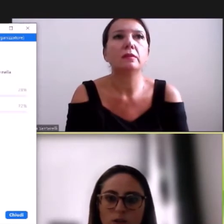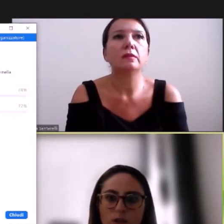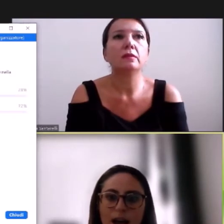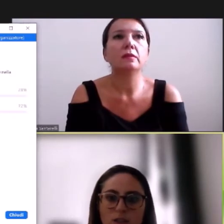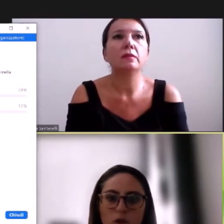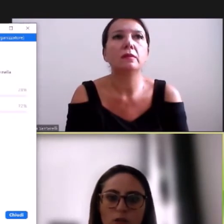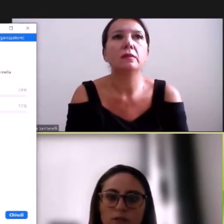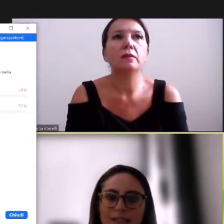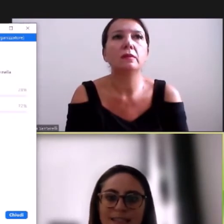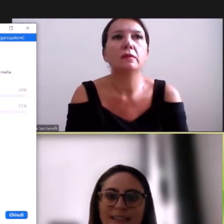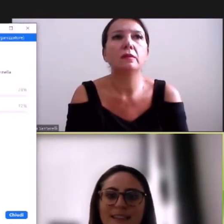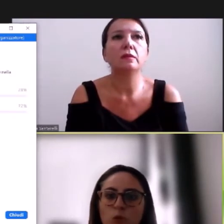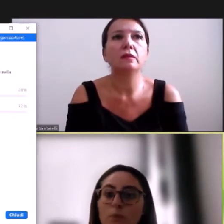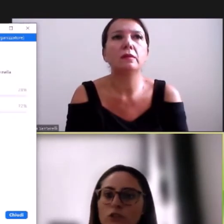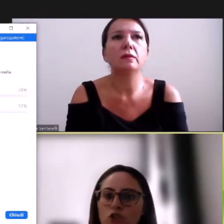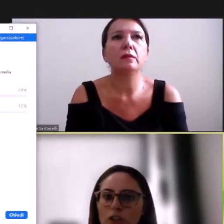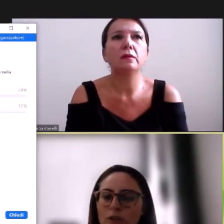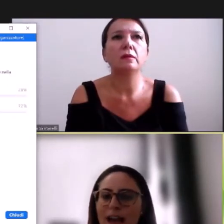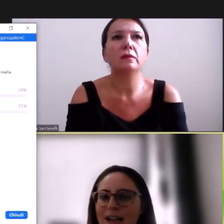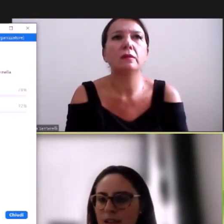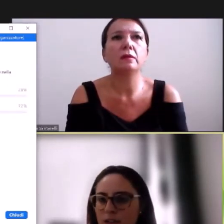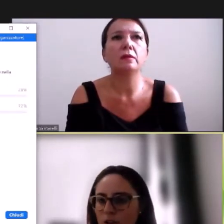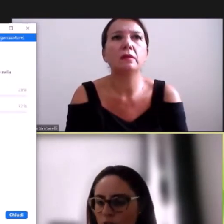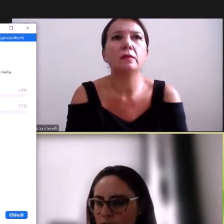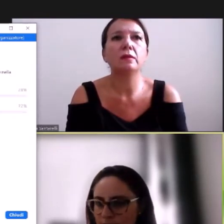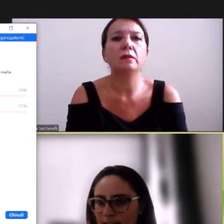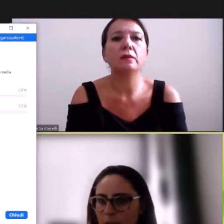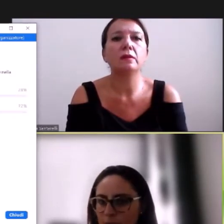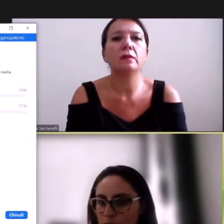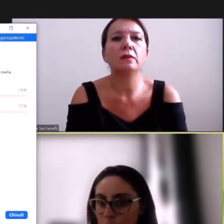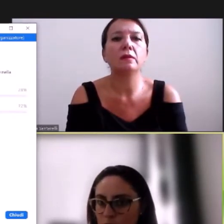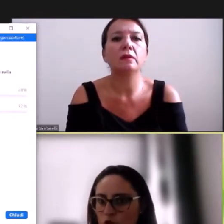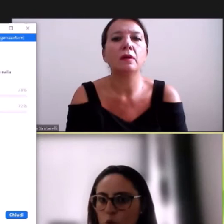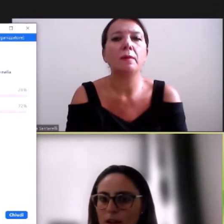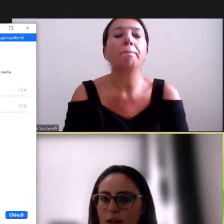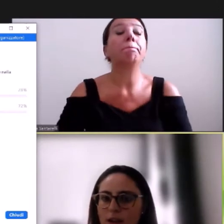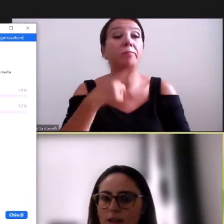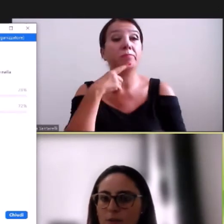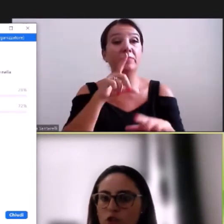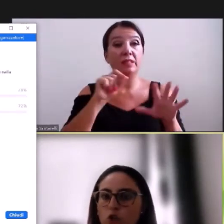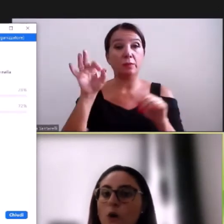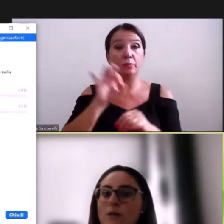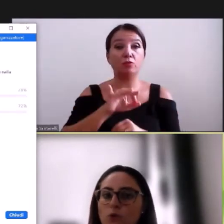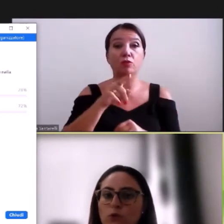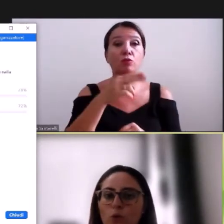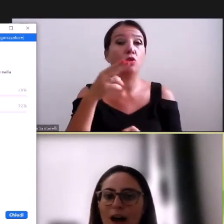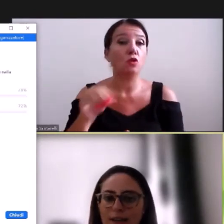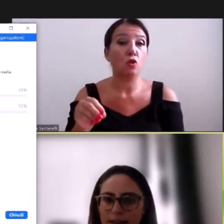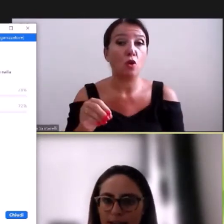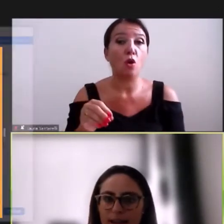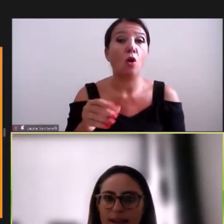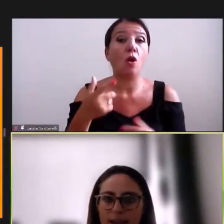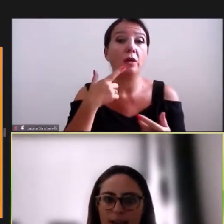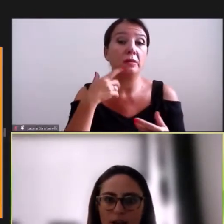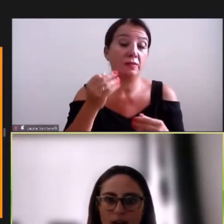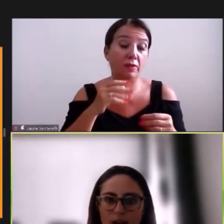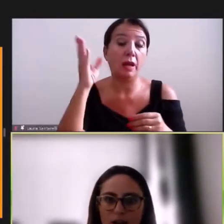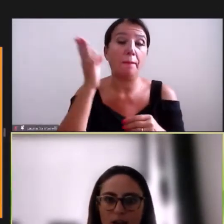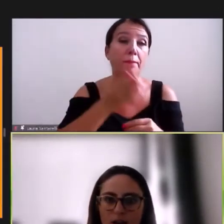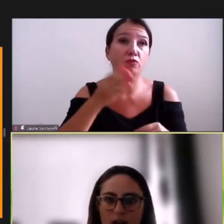E anche in questo caso, nel 72% dei casi, no. Si tratta appunto di percentuali molto alte